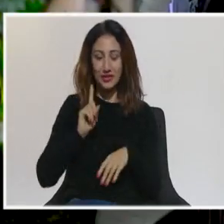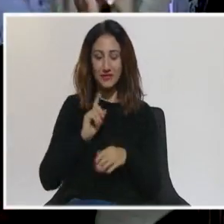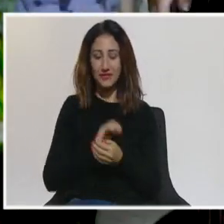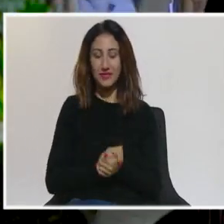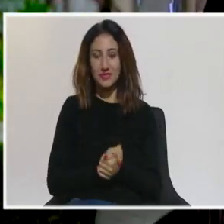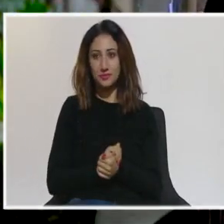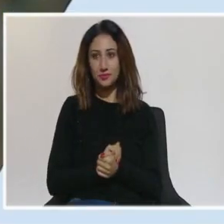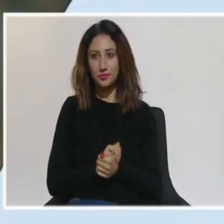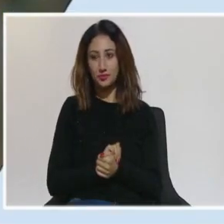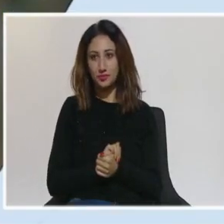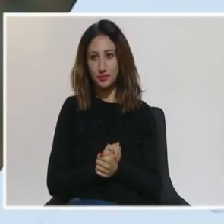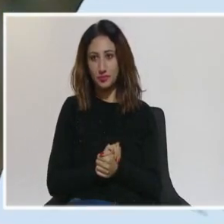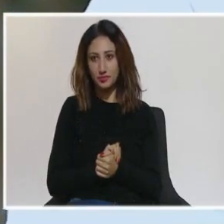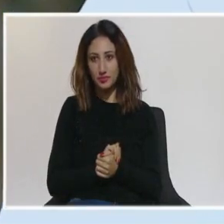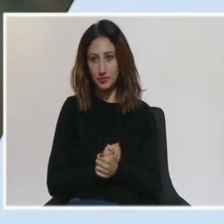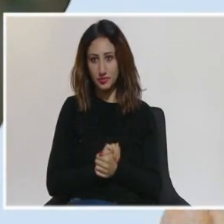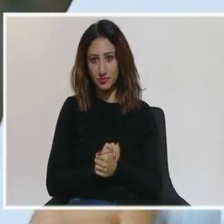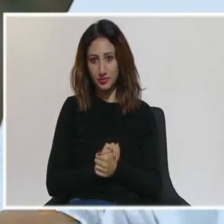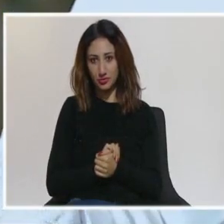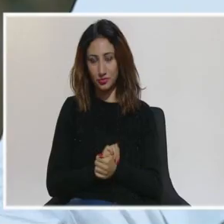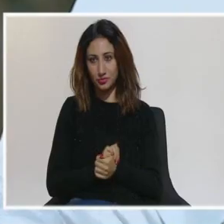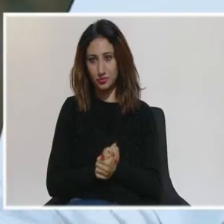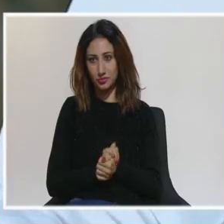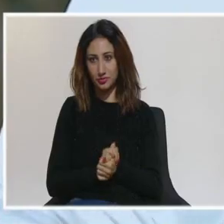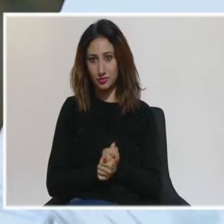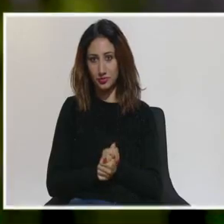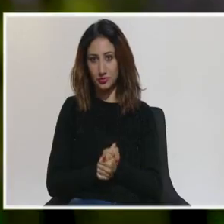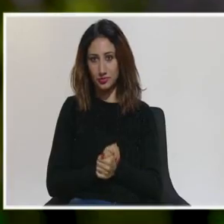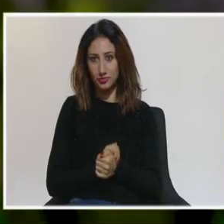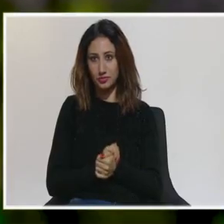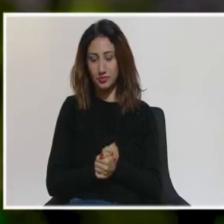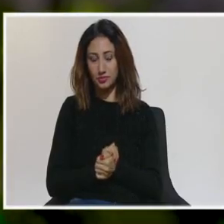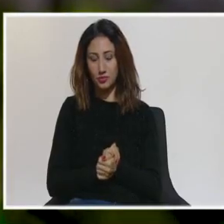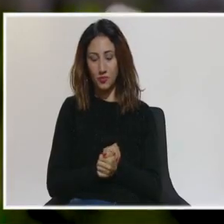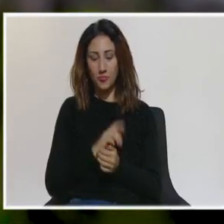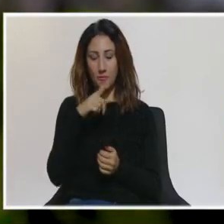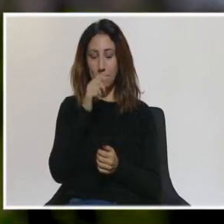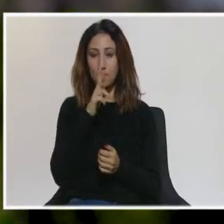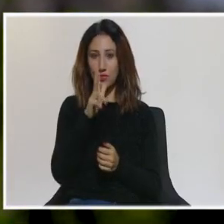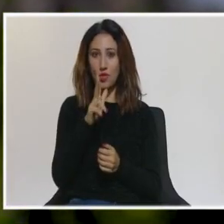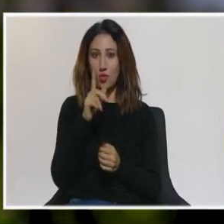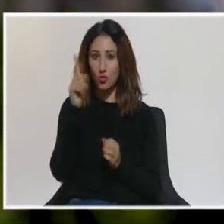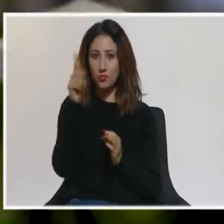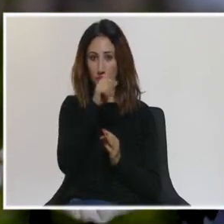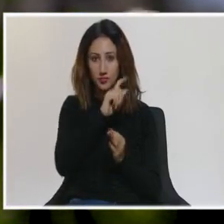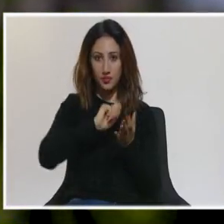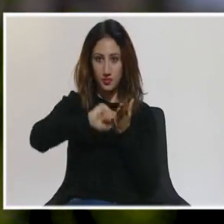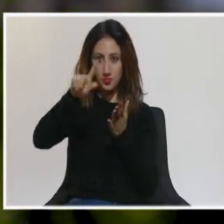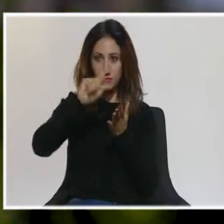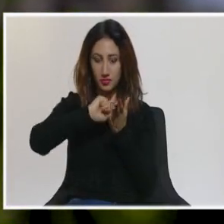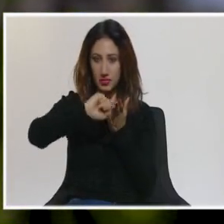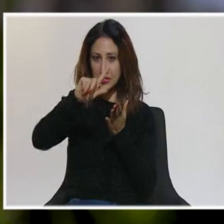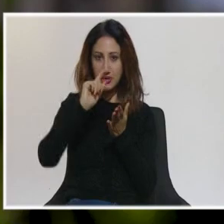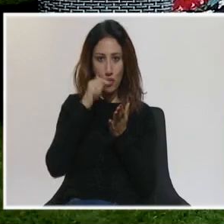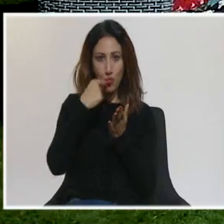منك باختصار قول لي حته منها لغايه ما نلاقي باختصار عايز كل واحده تبعت رساله لبابا دنيا